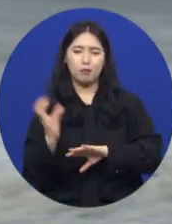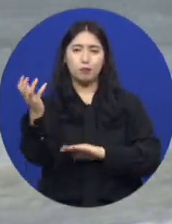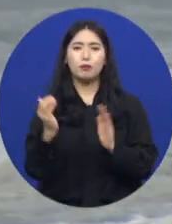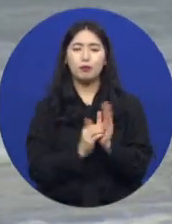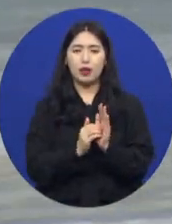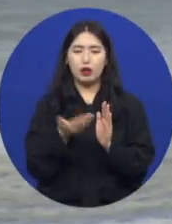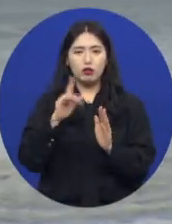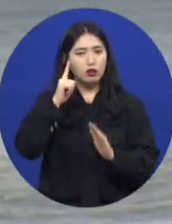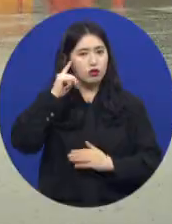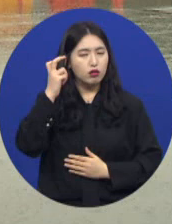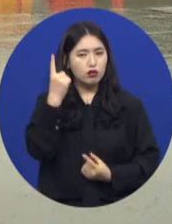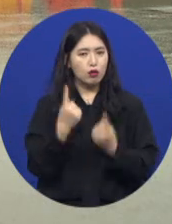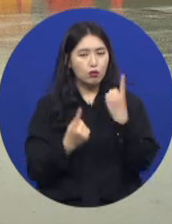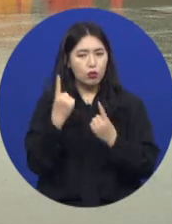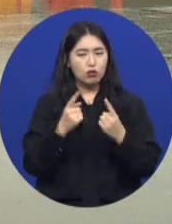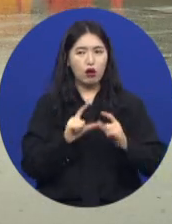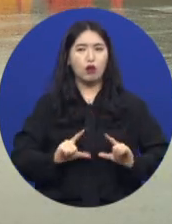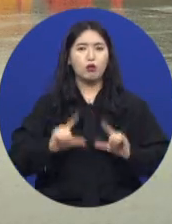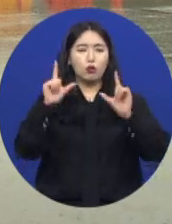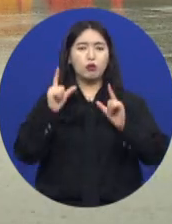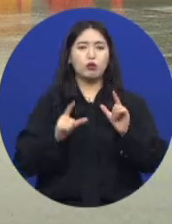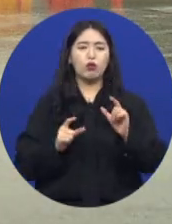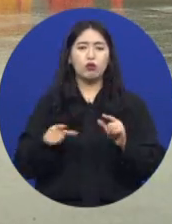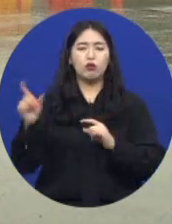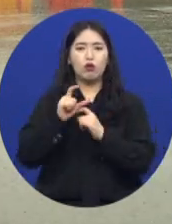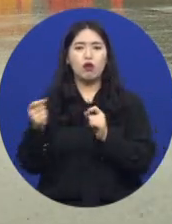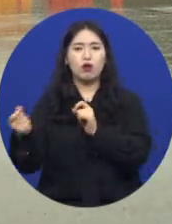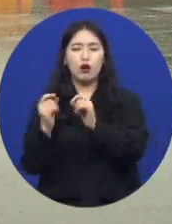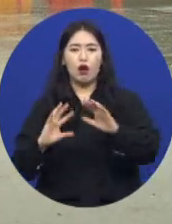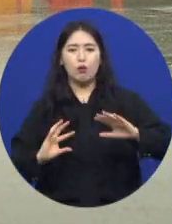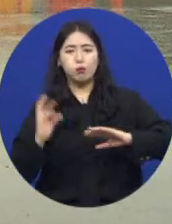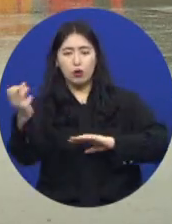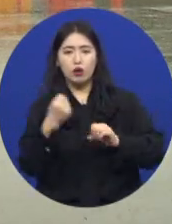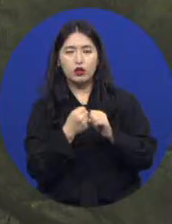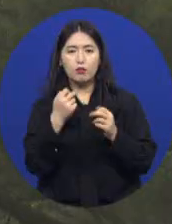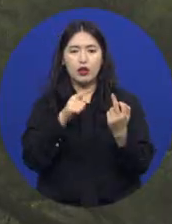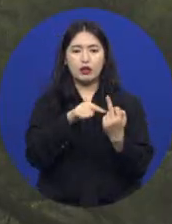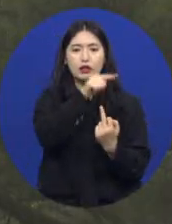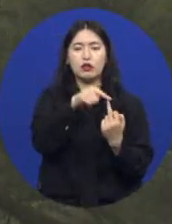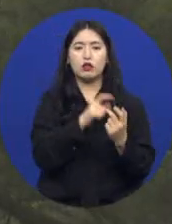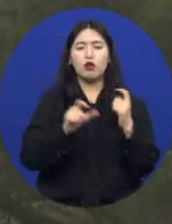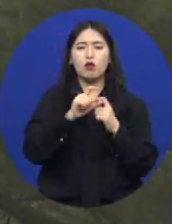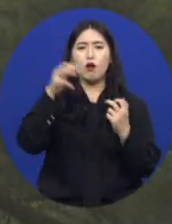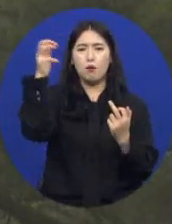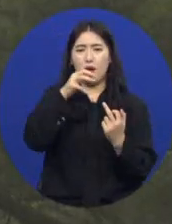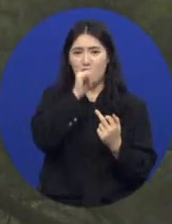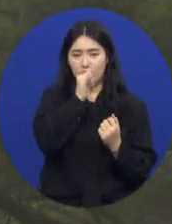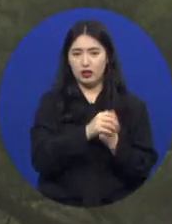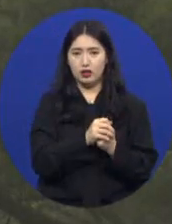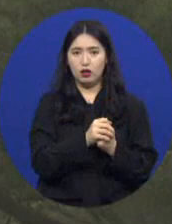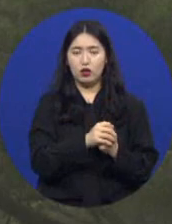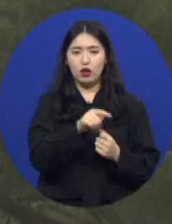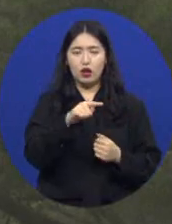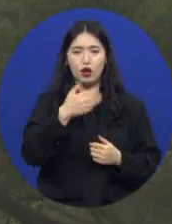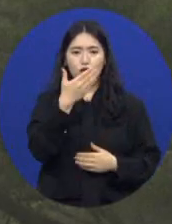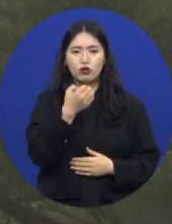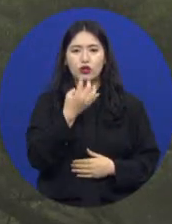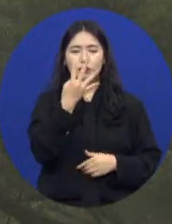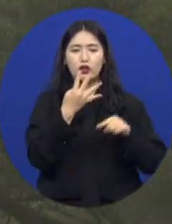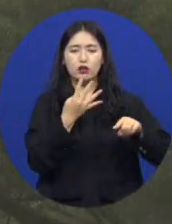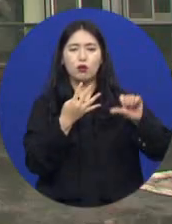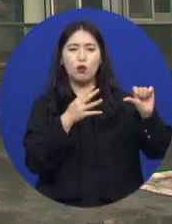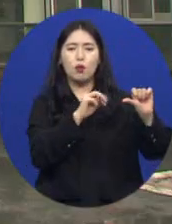하지만 예상보다 경로를 동쪽으로 더 틀어 비는 산간에 집중됐습니다. 한라산 삼각봉에